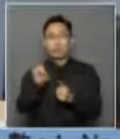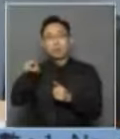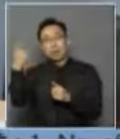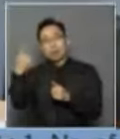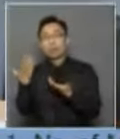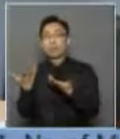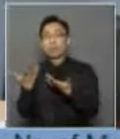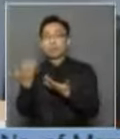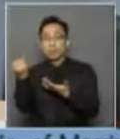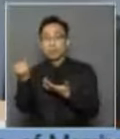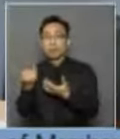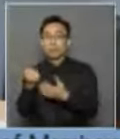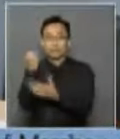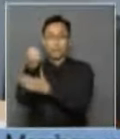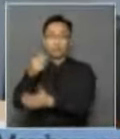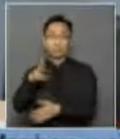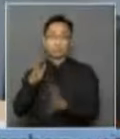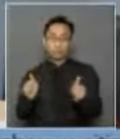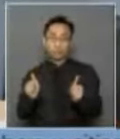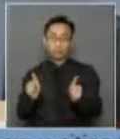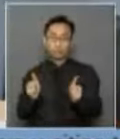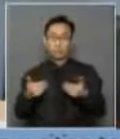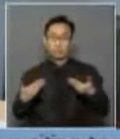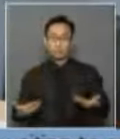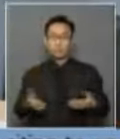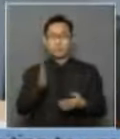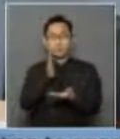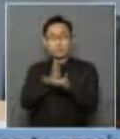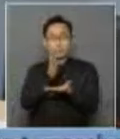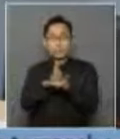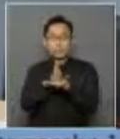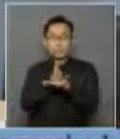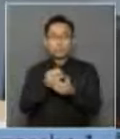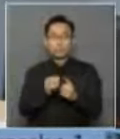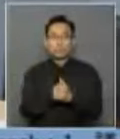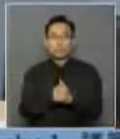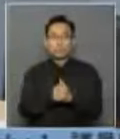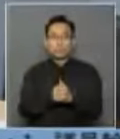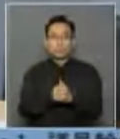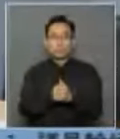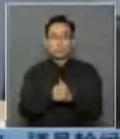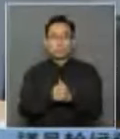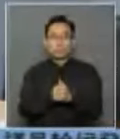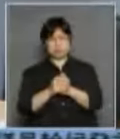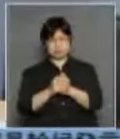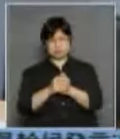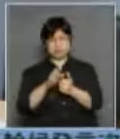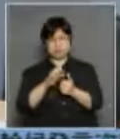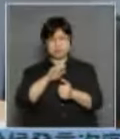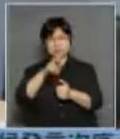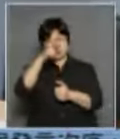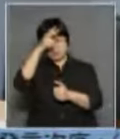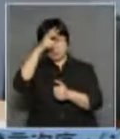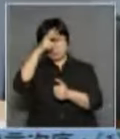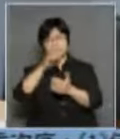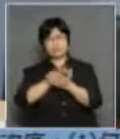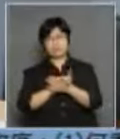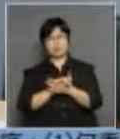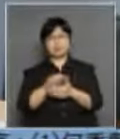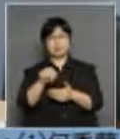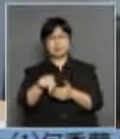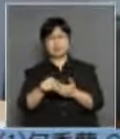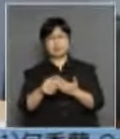啦。但係今日係唔同啊嘛，我已經同你唔講啦。我問政府，喂，呢樣